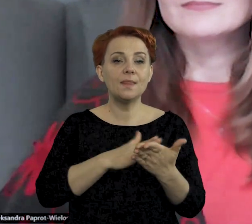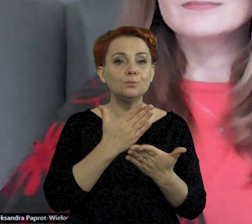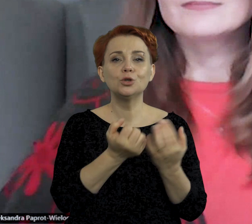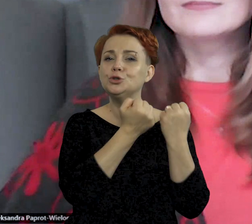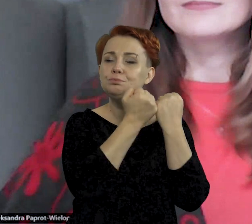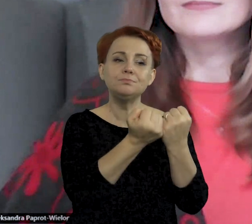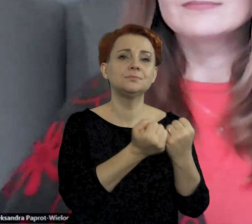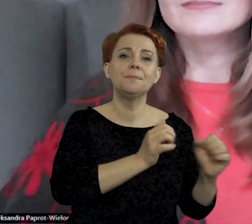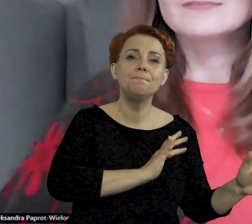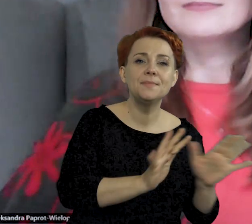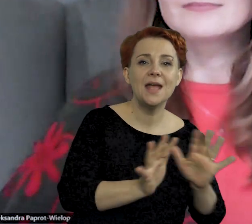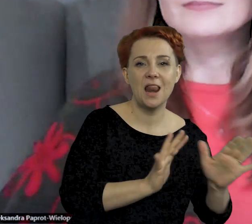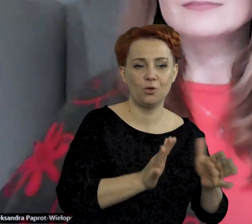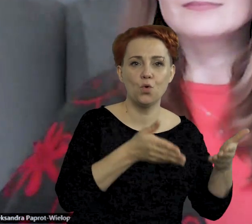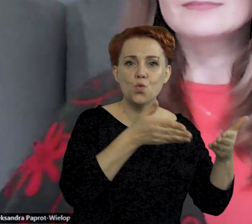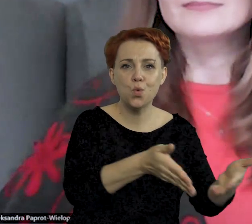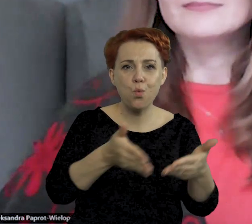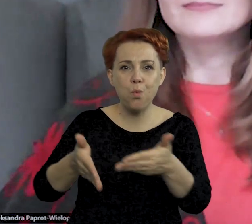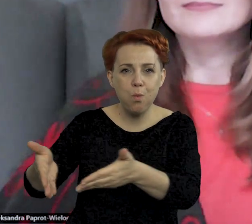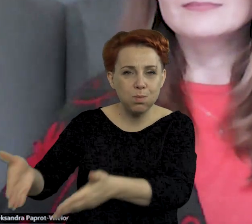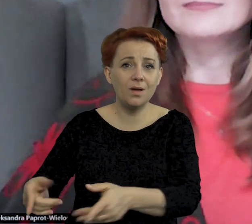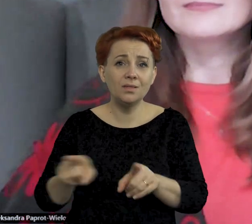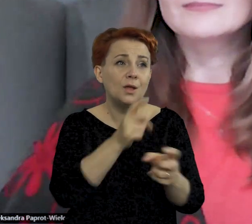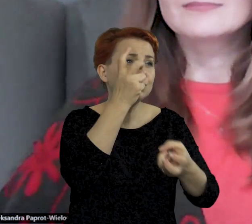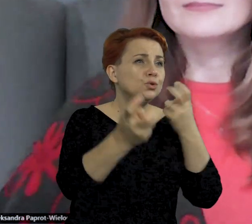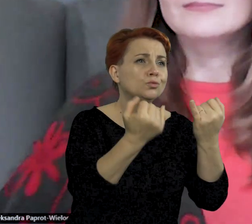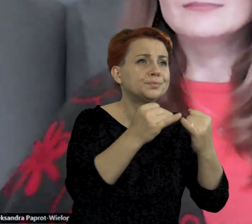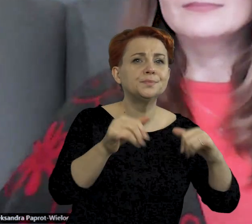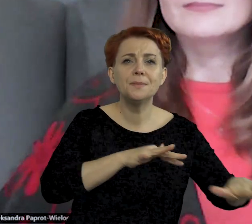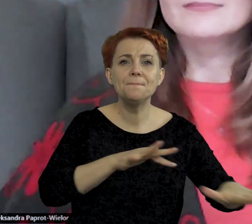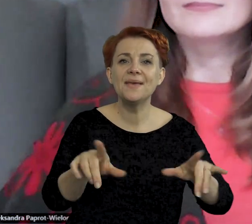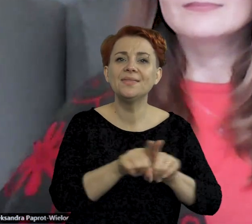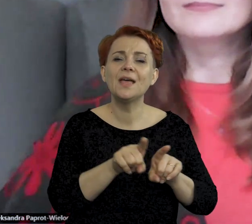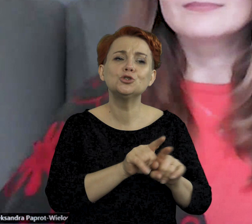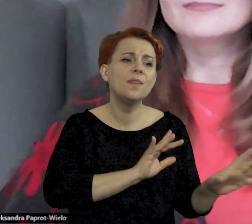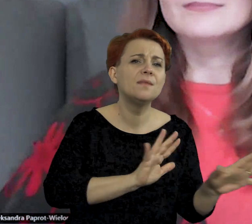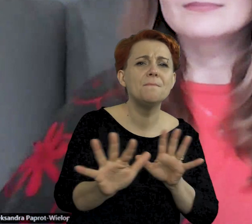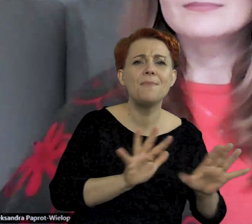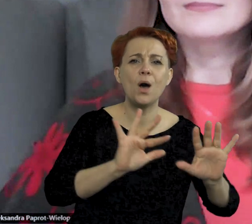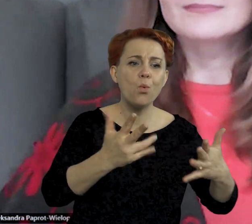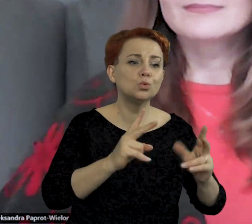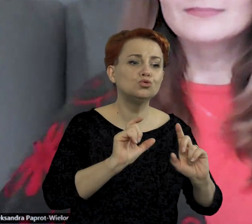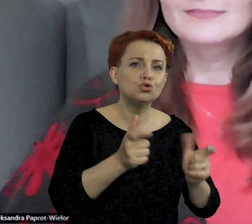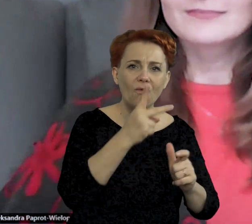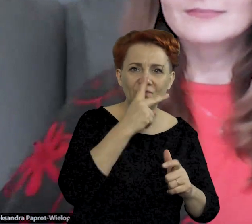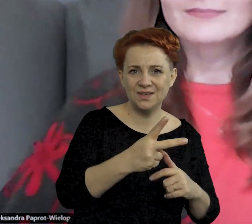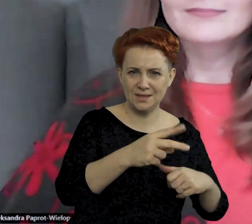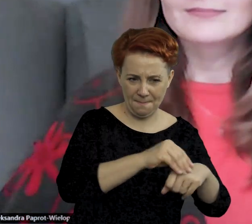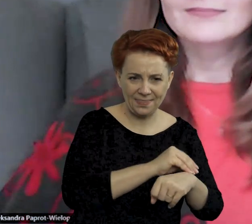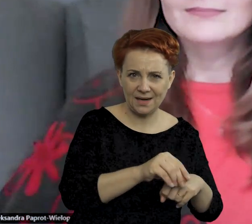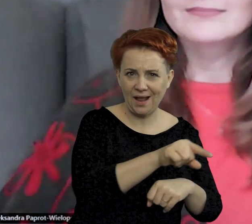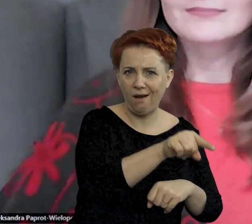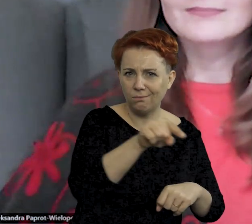pielęgnowanie grobów, takie poszukiwanie tych miejsc, dbałość o też takie materialne miejsca, w których się